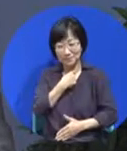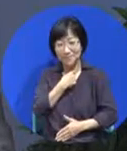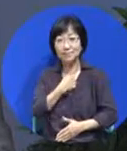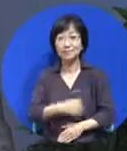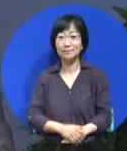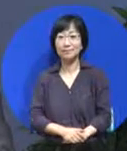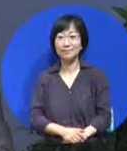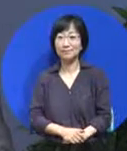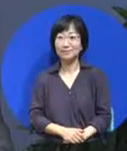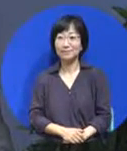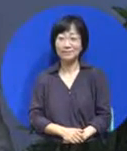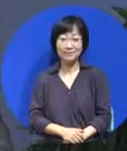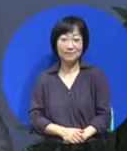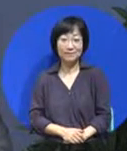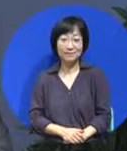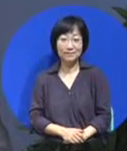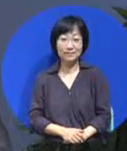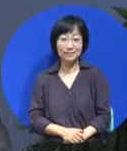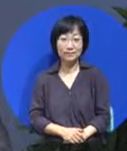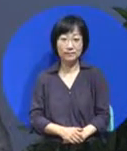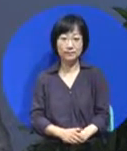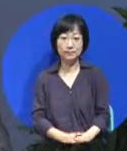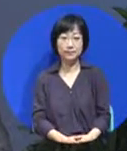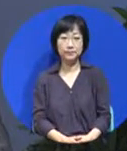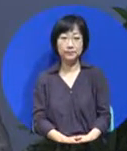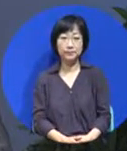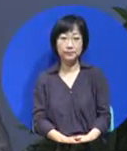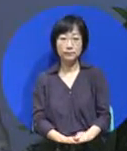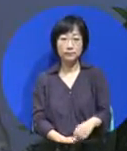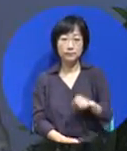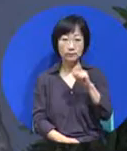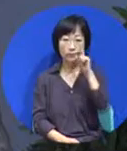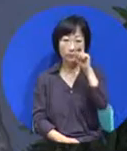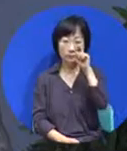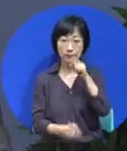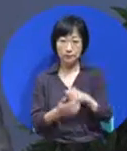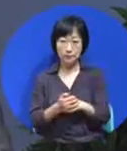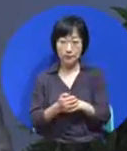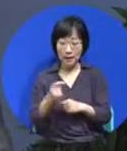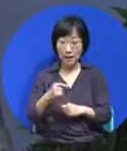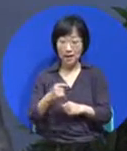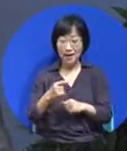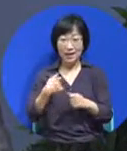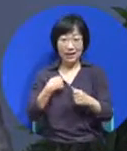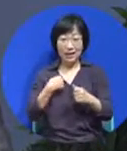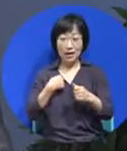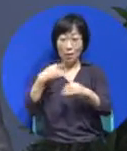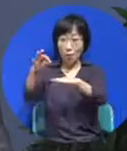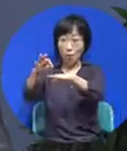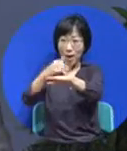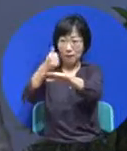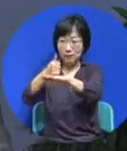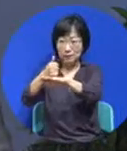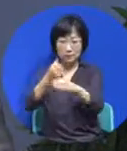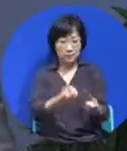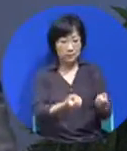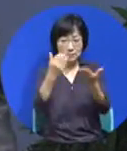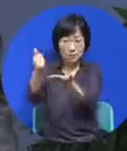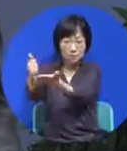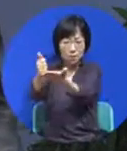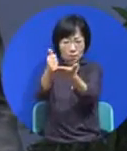사람들 왕실에서 식사 초청한다는 것은 밥이 아닙니다. 이유가 있는 거예요. People at that level, when they invite each other